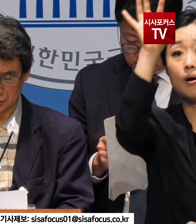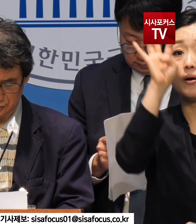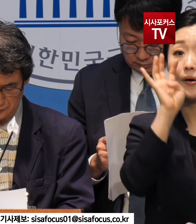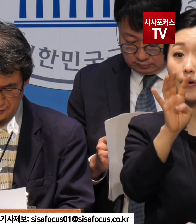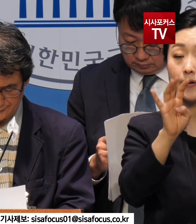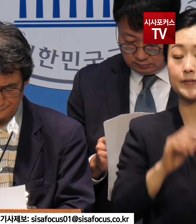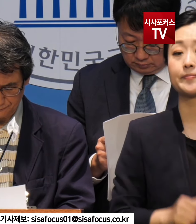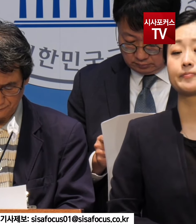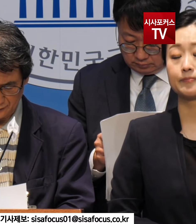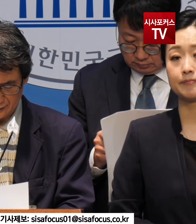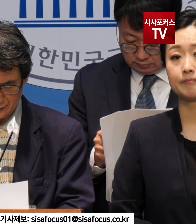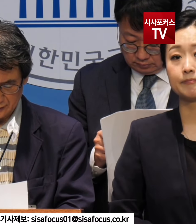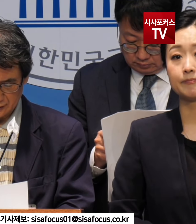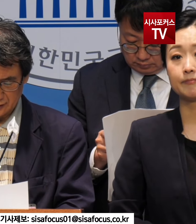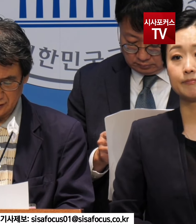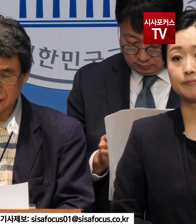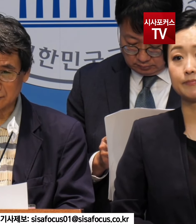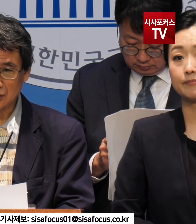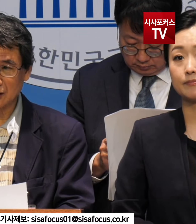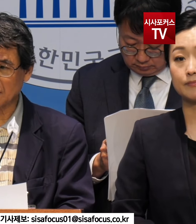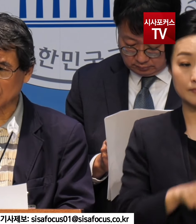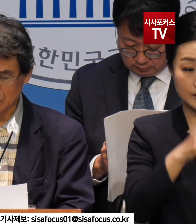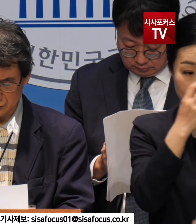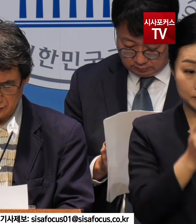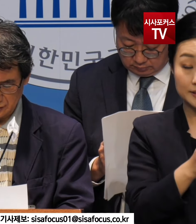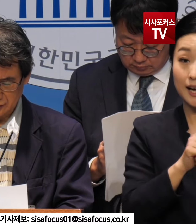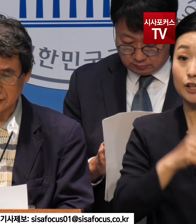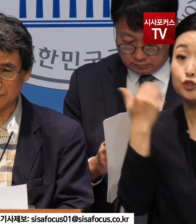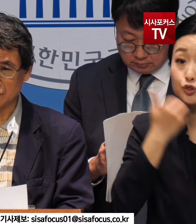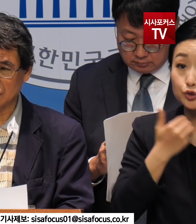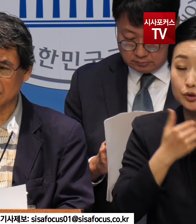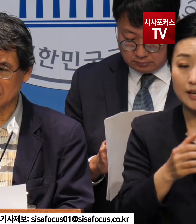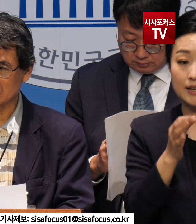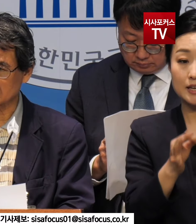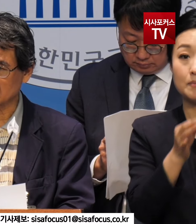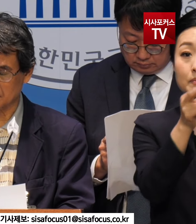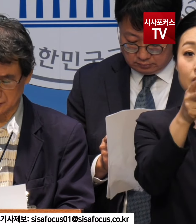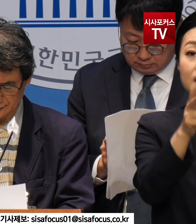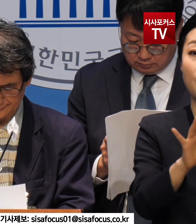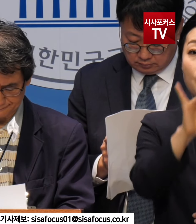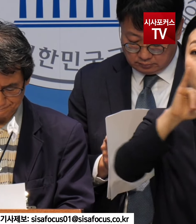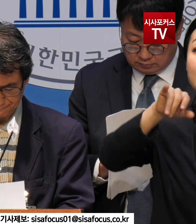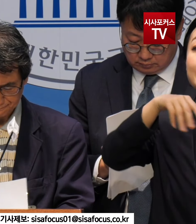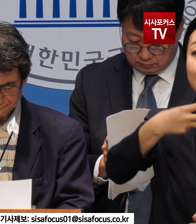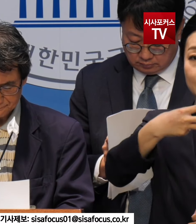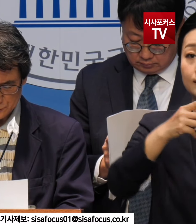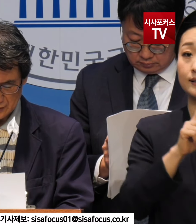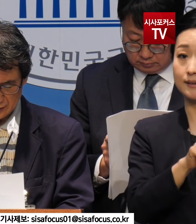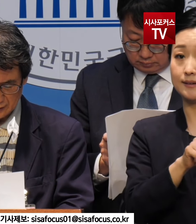수가 없었습니다. 이 검사가 바로 김영일 검사입니다.